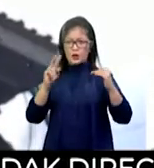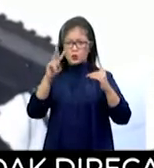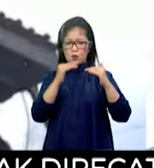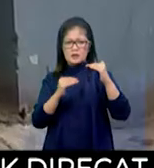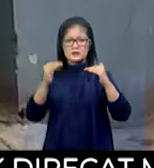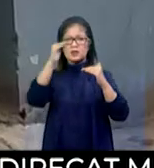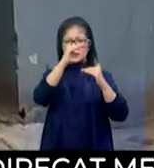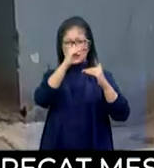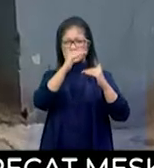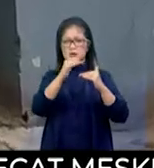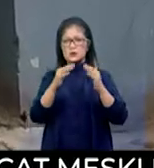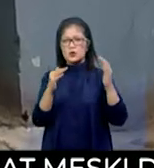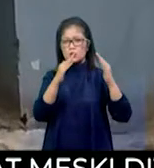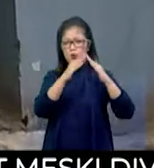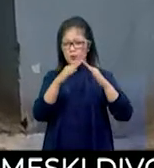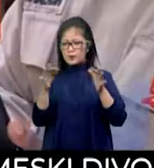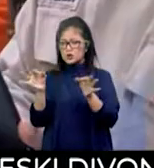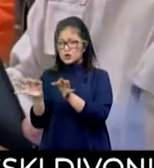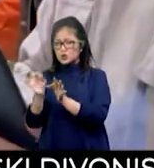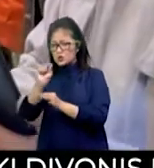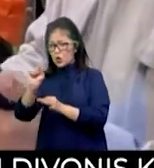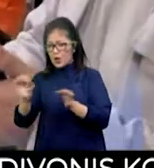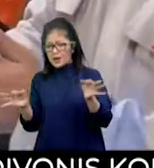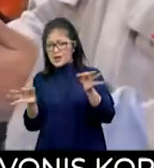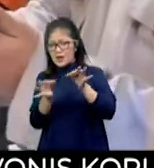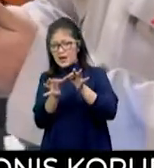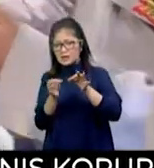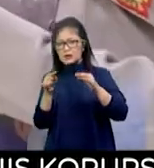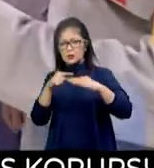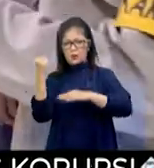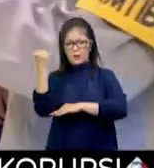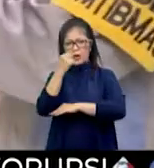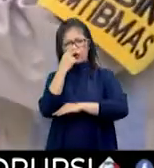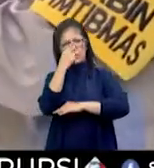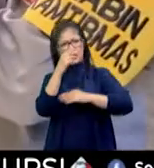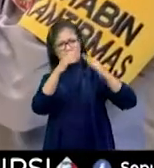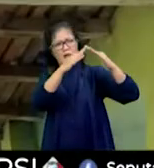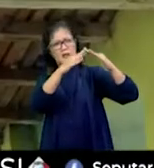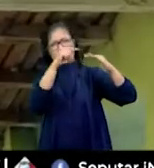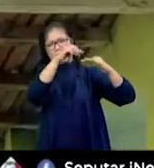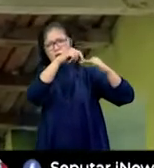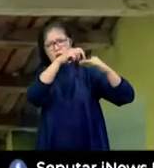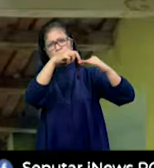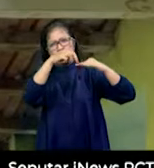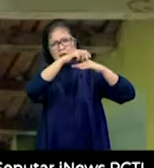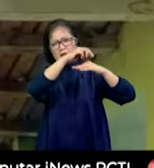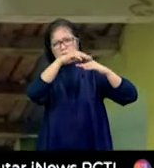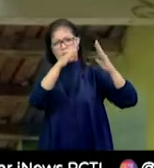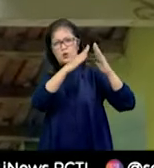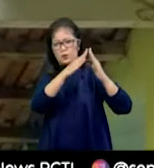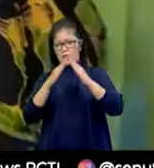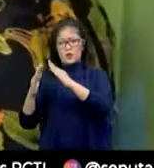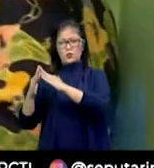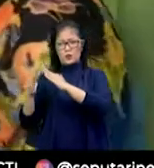di dekat rumahnya sebelumnya pelaku terlihat jalan-jalan dari satu atap rumah warga ke atap sekolah warga yang